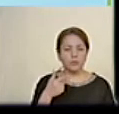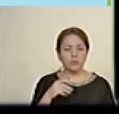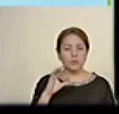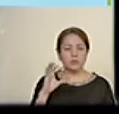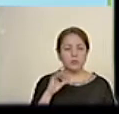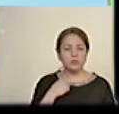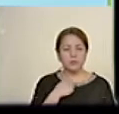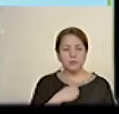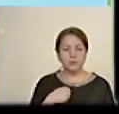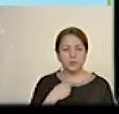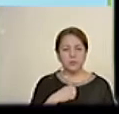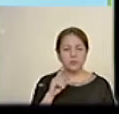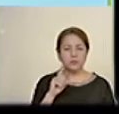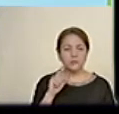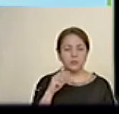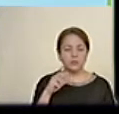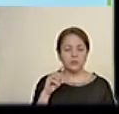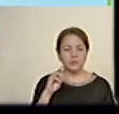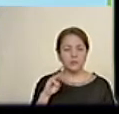Задеть сослепу.